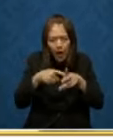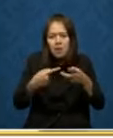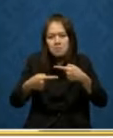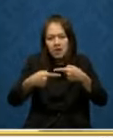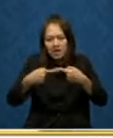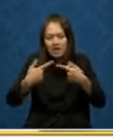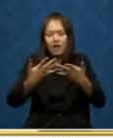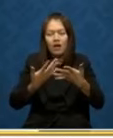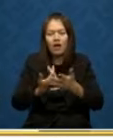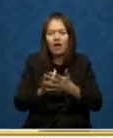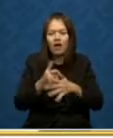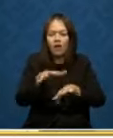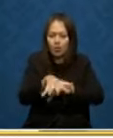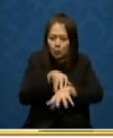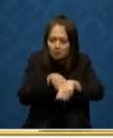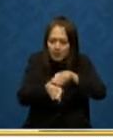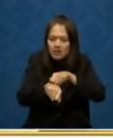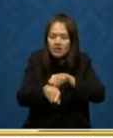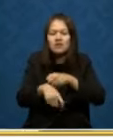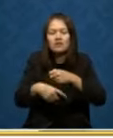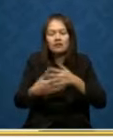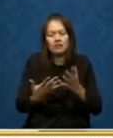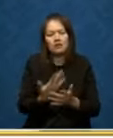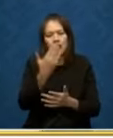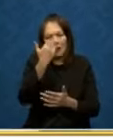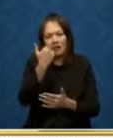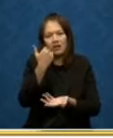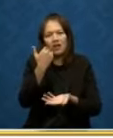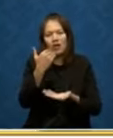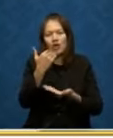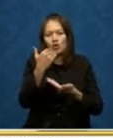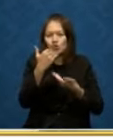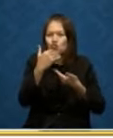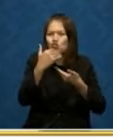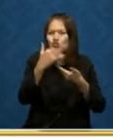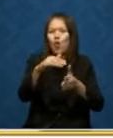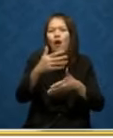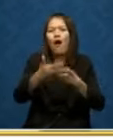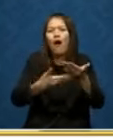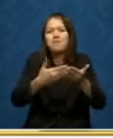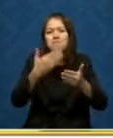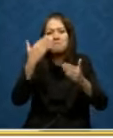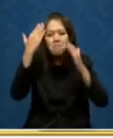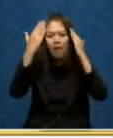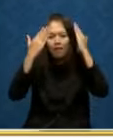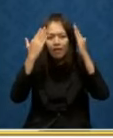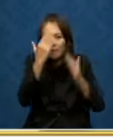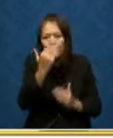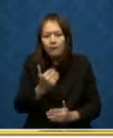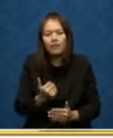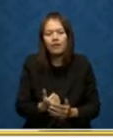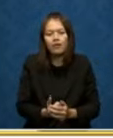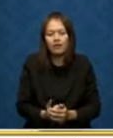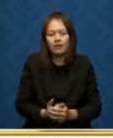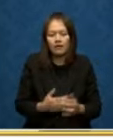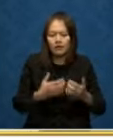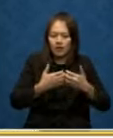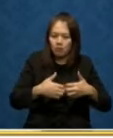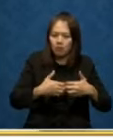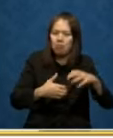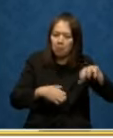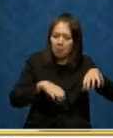นะครับถุงมือยางนะครับวันนี้ทำไมเราต้องส่งน้ำยางไปขายประเทศมาเลเซียทำไมประเทศไทยเรามีนิคมอุตสาหกรรม